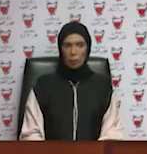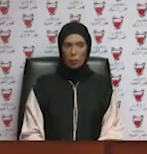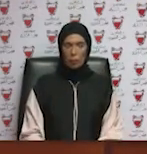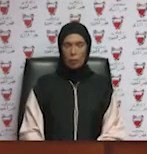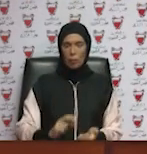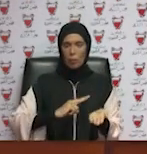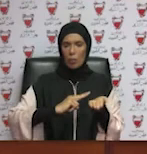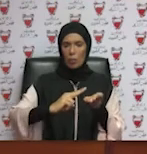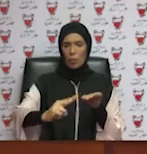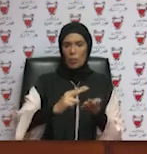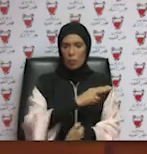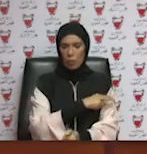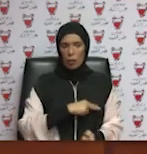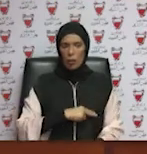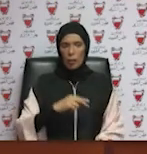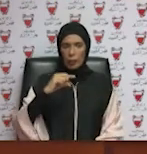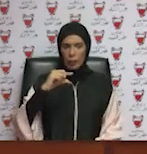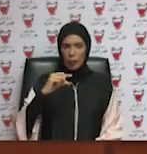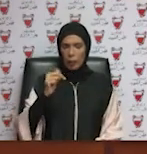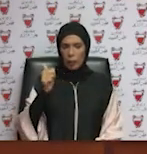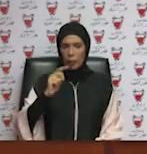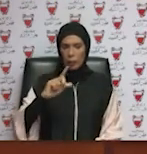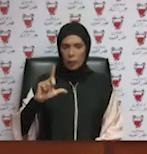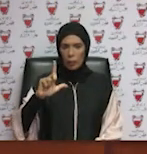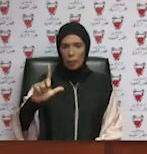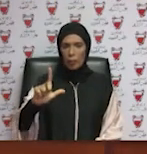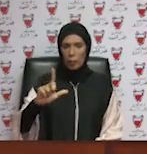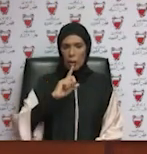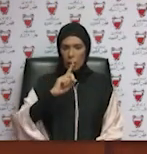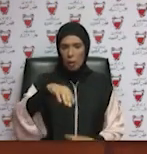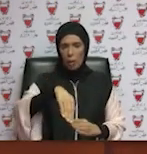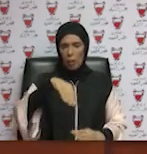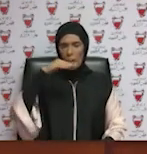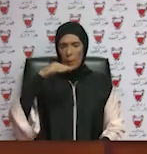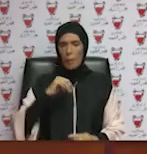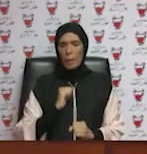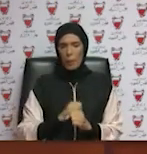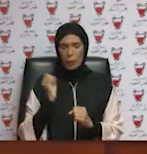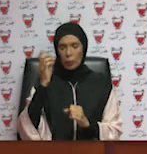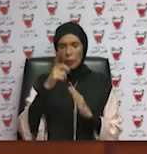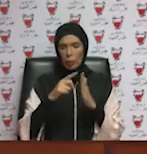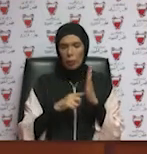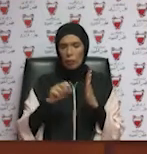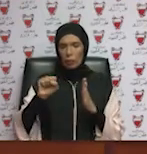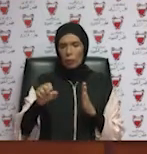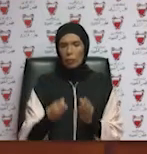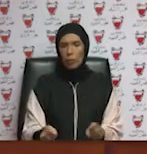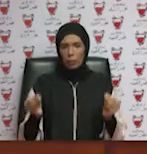رسالة سعادة العضو دلال جاسم الزايد بشأن طلب سحب الاقتراح بقانون بشأن